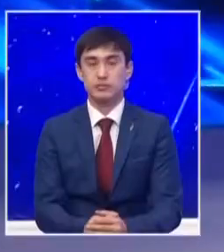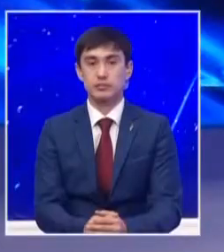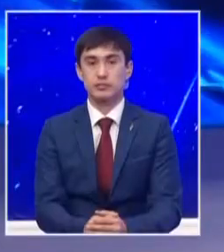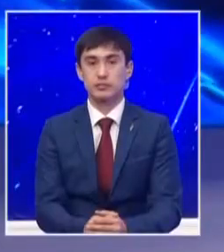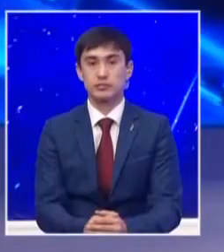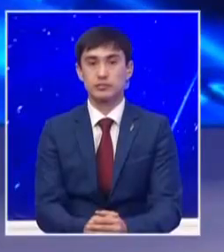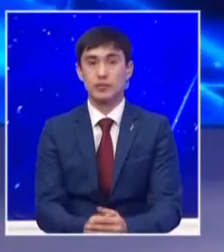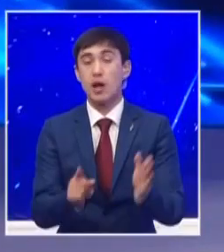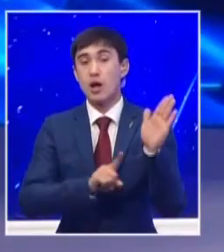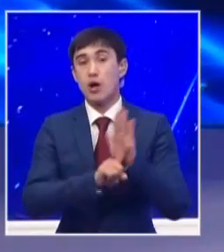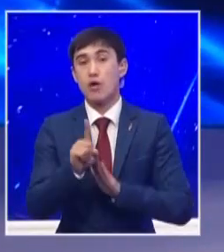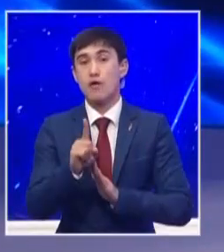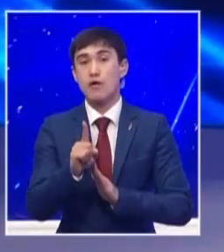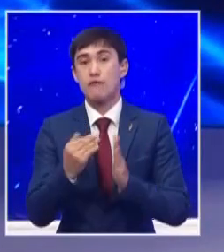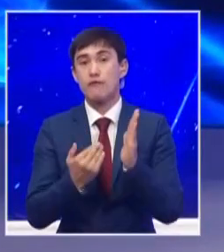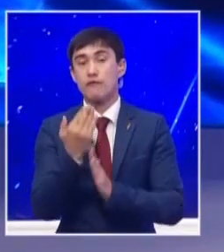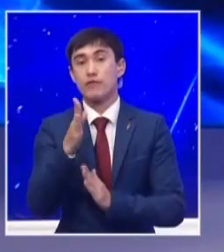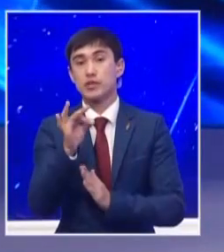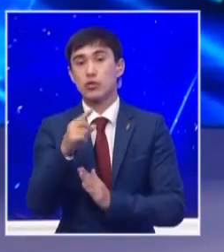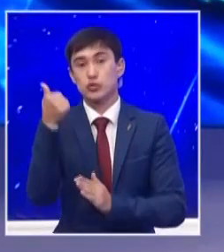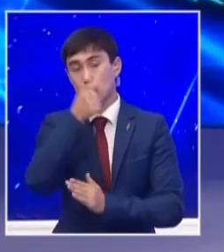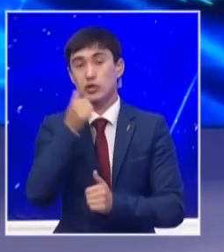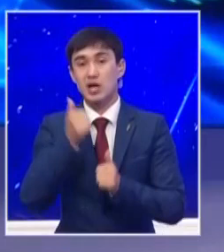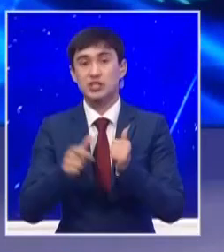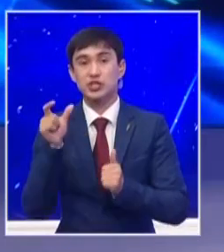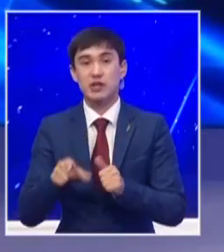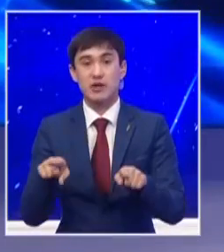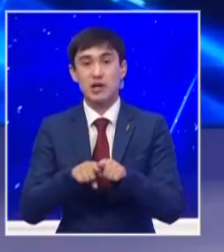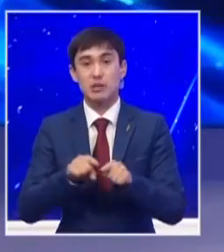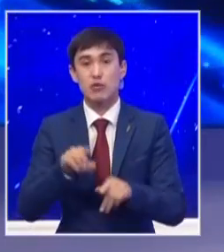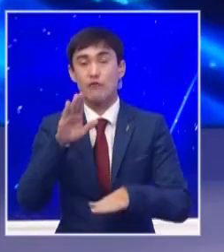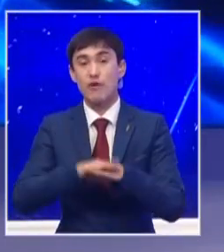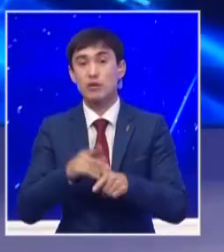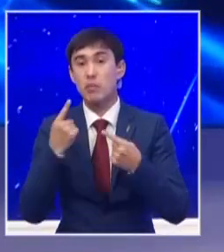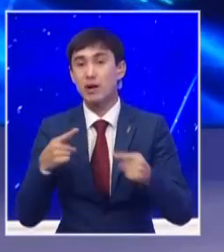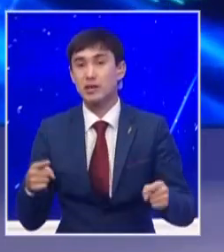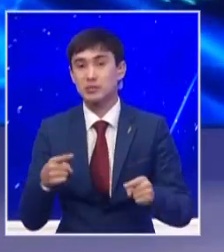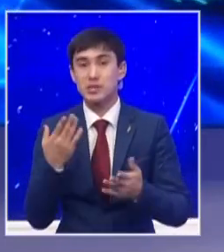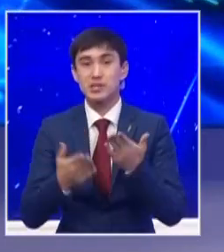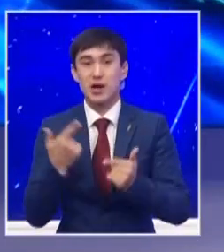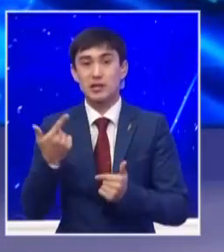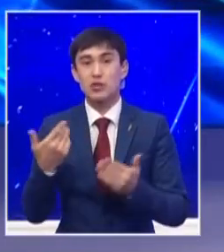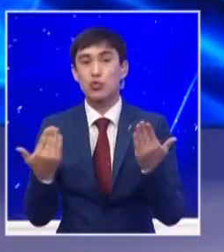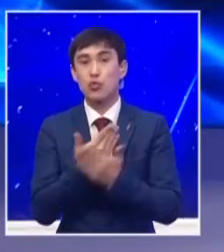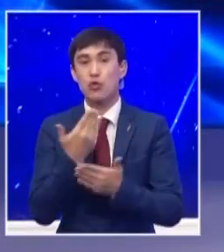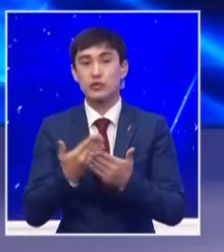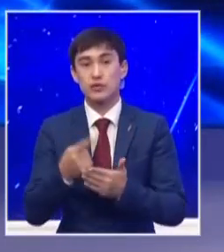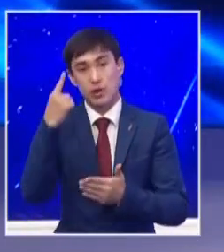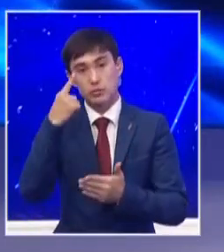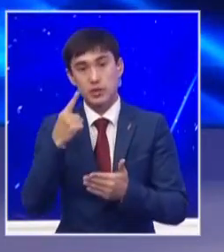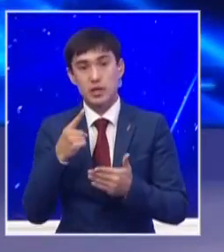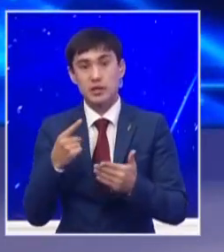костный грядёт Високосный год каждый человек относится к данному факту по-разному если одни новость